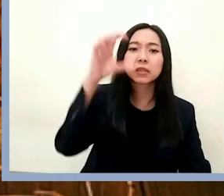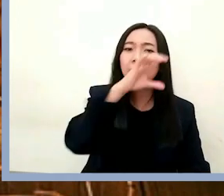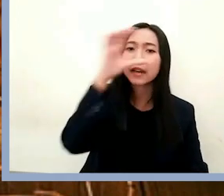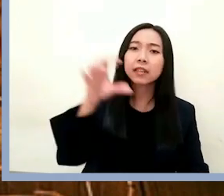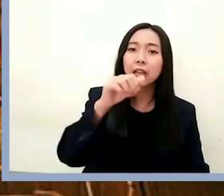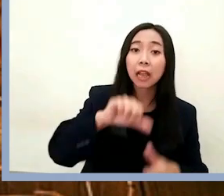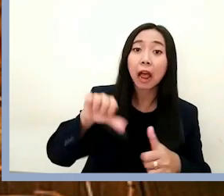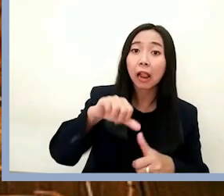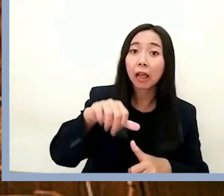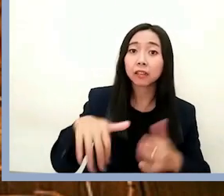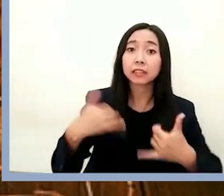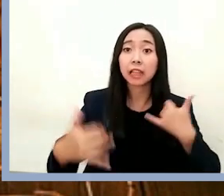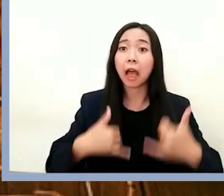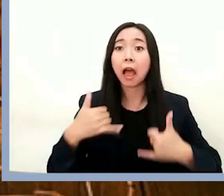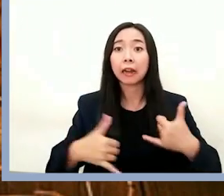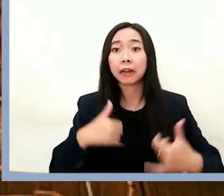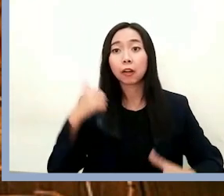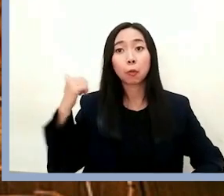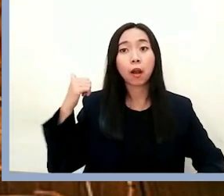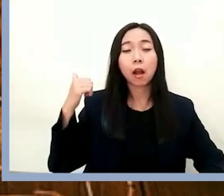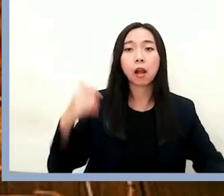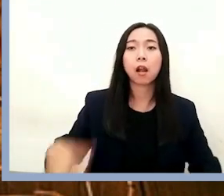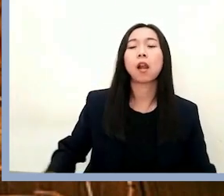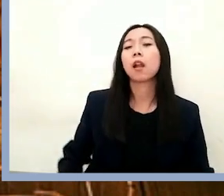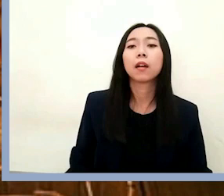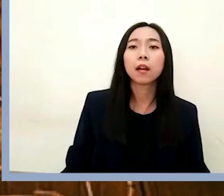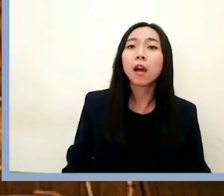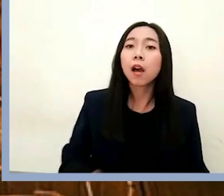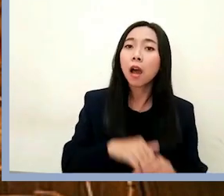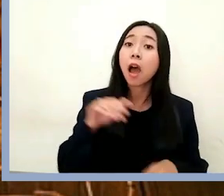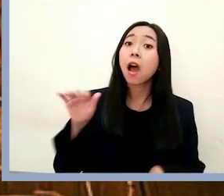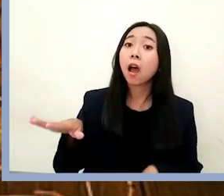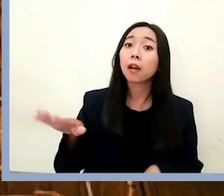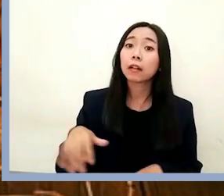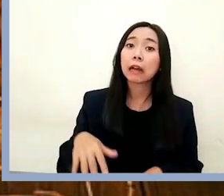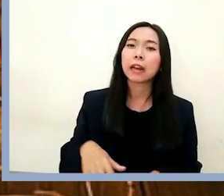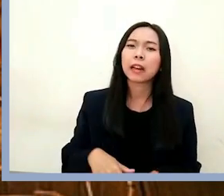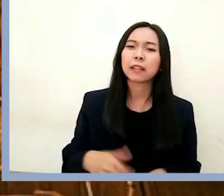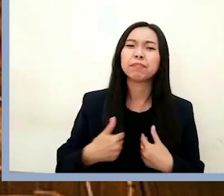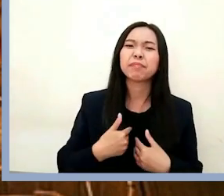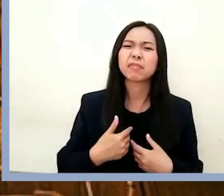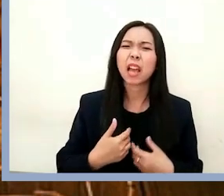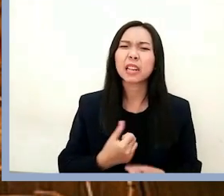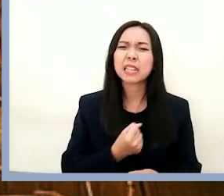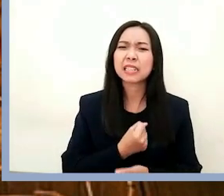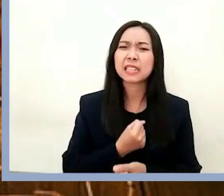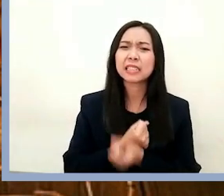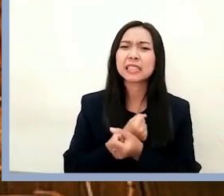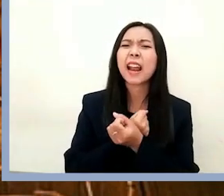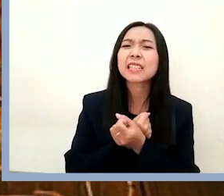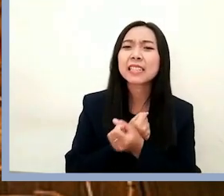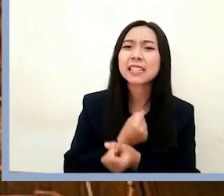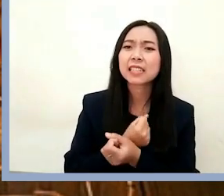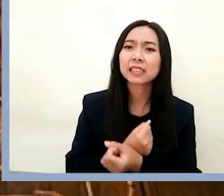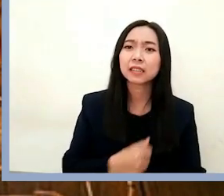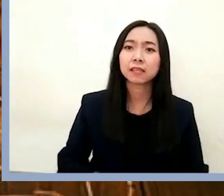tetapi juga membentuk karakter mereka mereka menjadi pribadi yang asosial yang